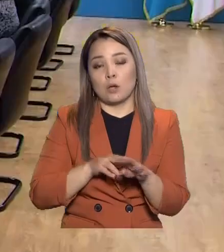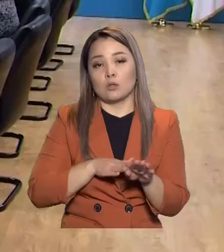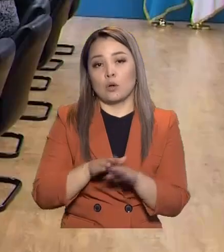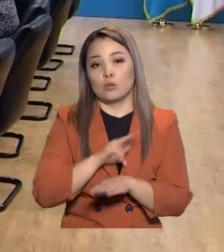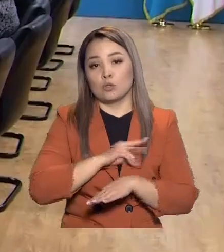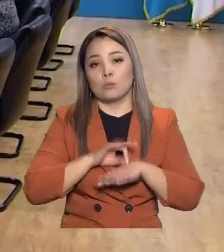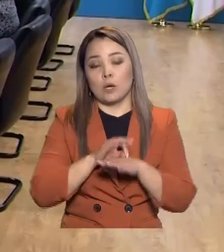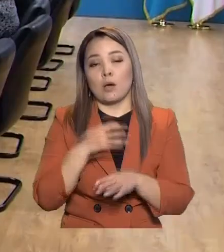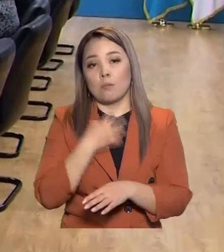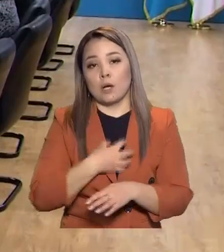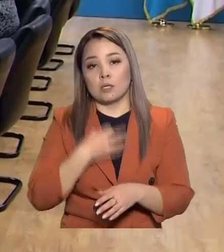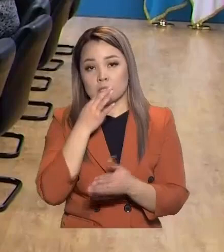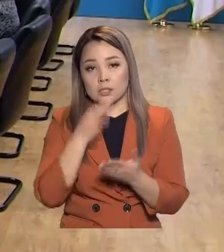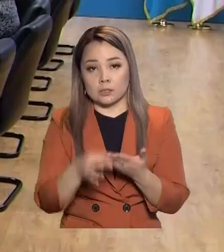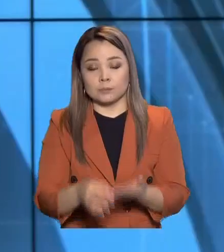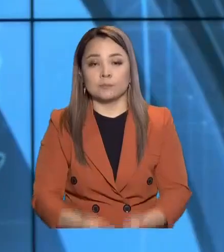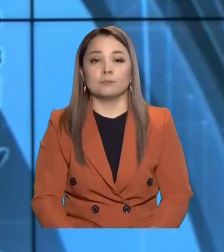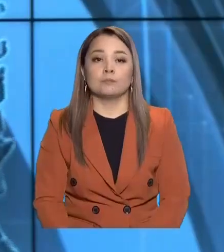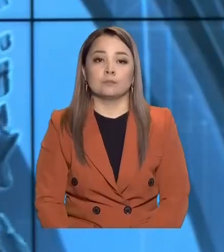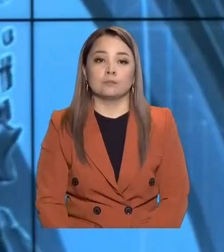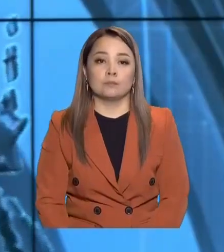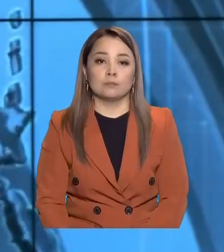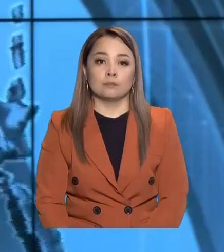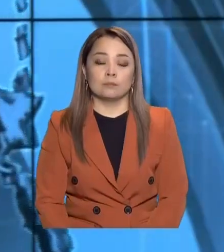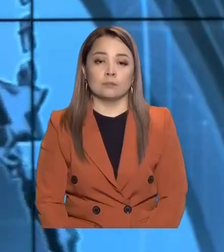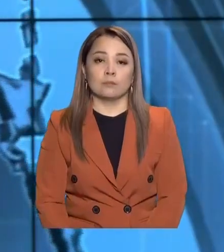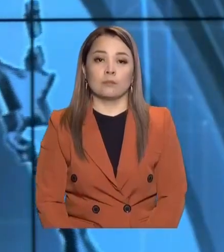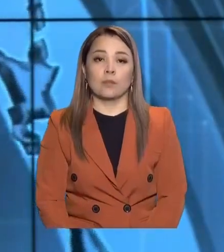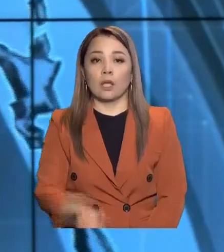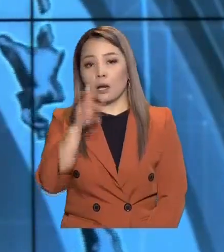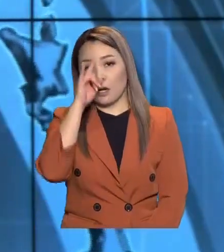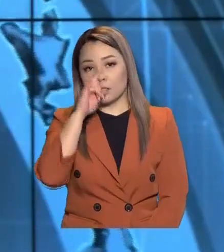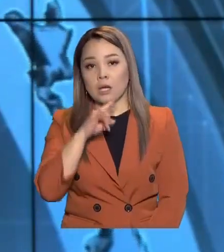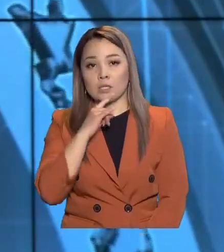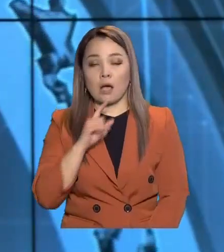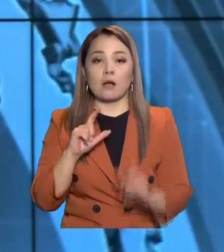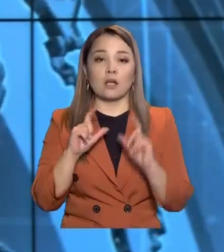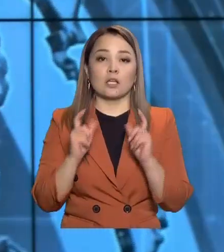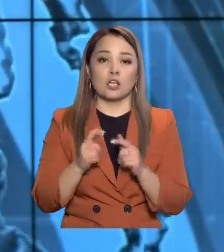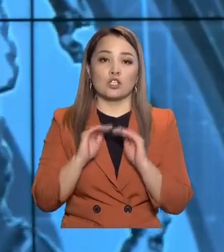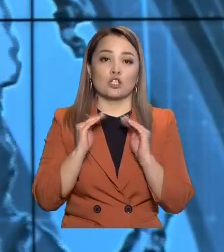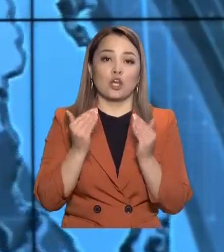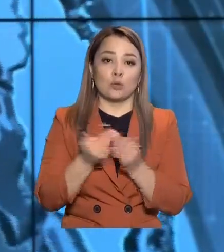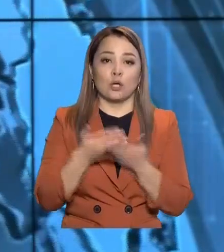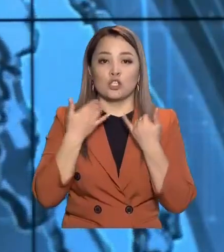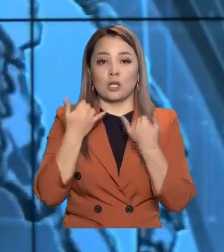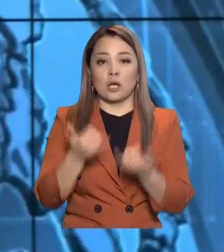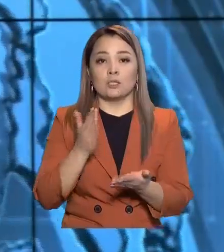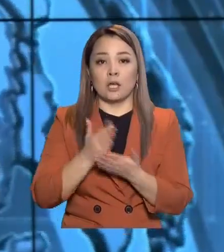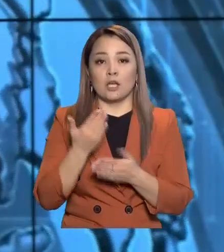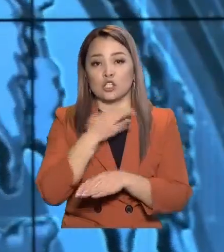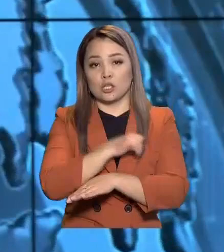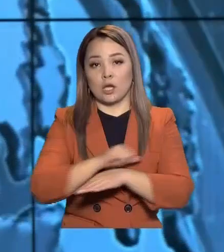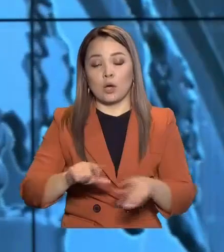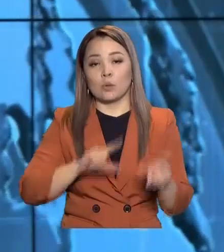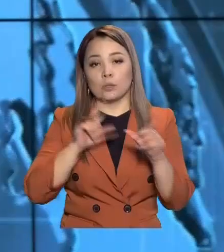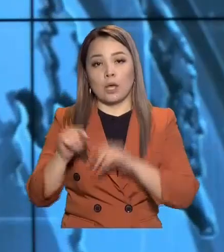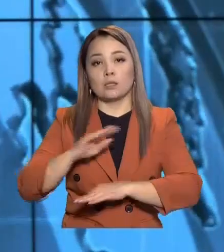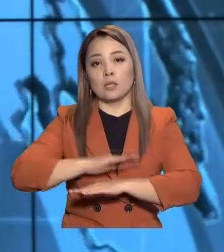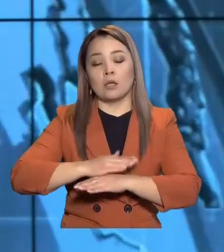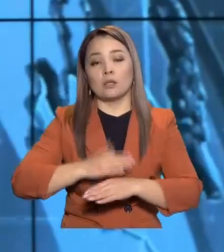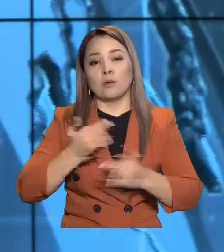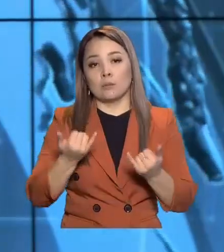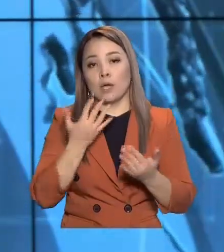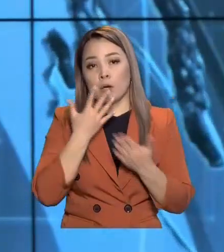жұмылдыру өте маңызды. Өзге ақпарат, Қазақстанда карантиндік шектеулер жеңілдетіліп, шекарадан өту тәртіп